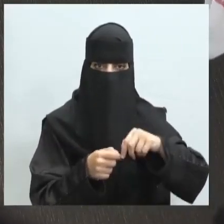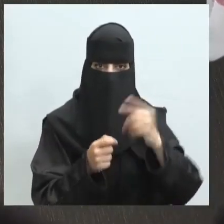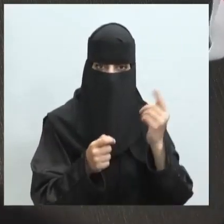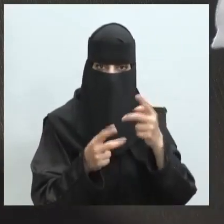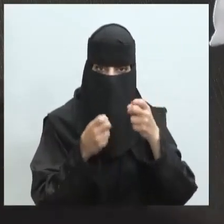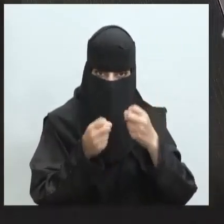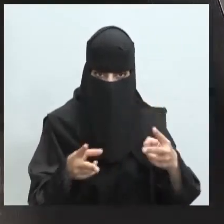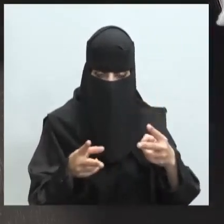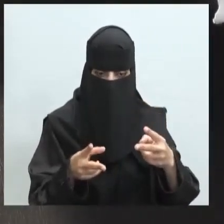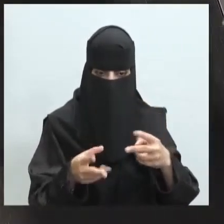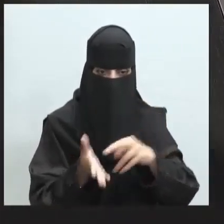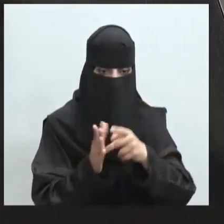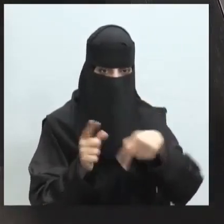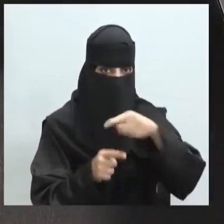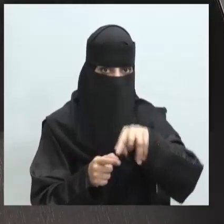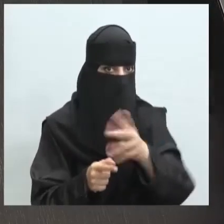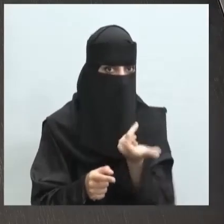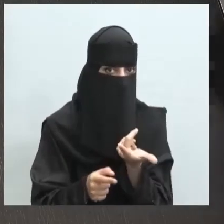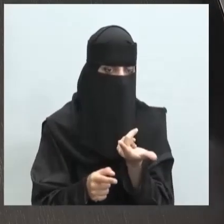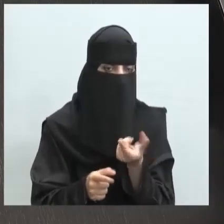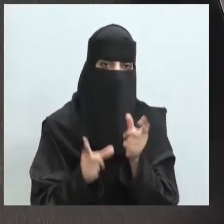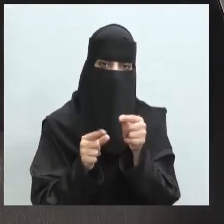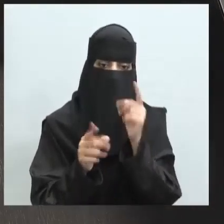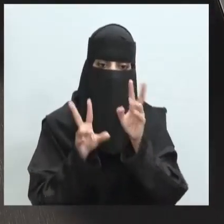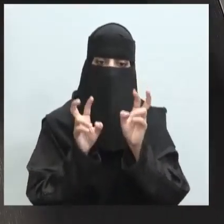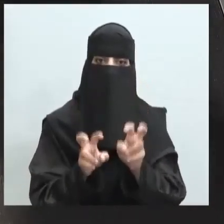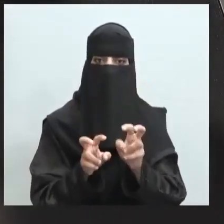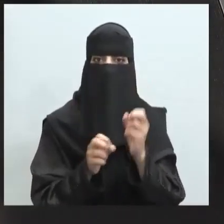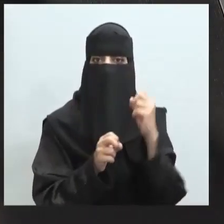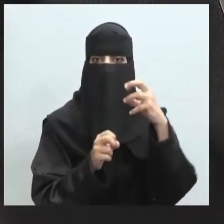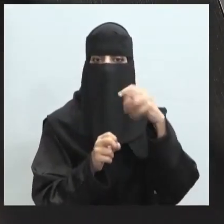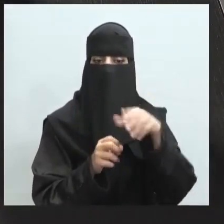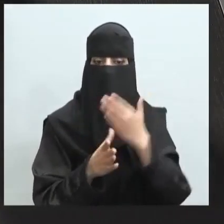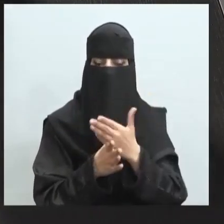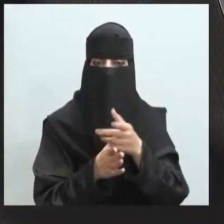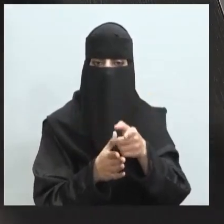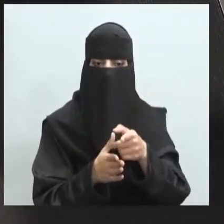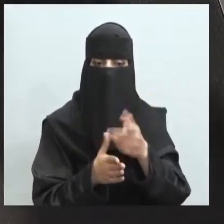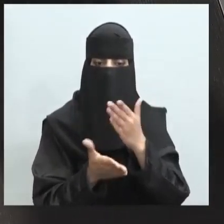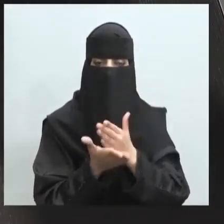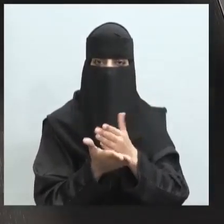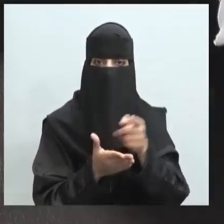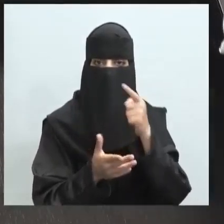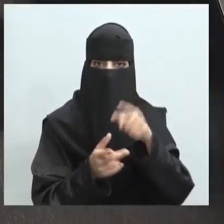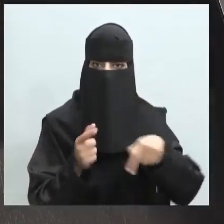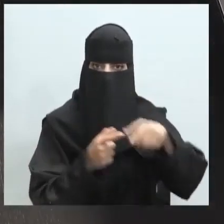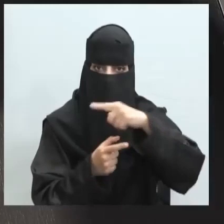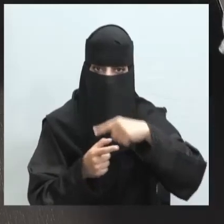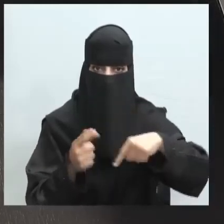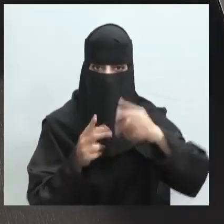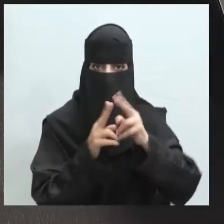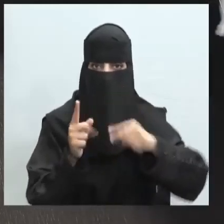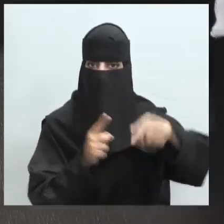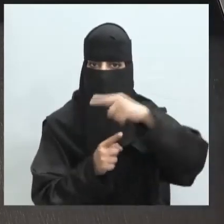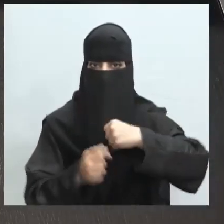لاحظ ماذا حصل للدائره احسنتم وقفت الدائره الكهربائيه في هذه المنطقه اذا لم تتحرك الشحنات